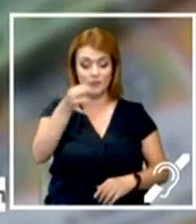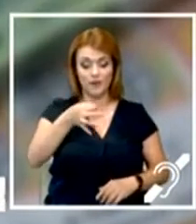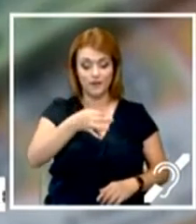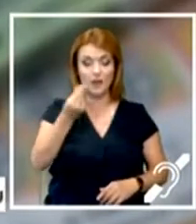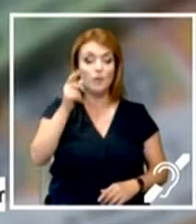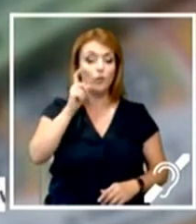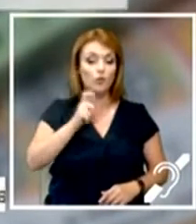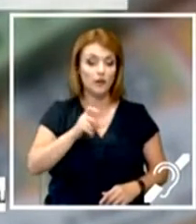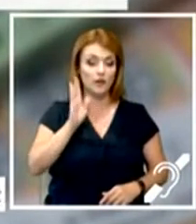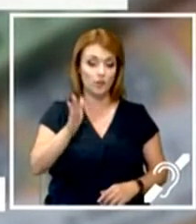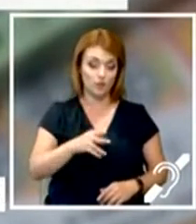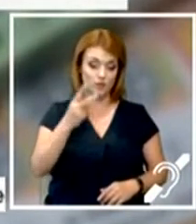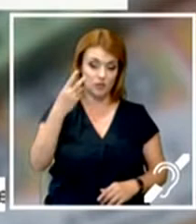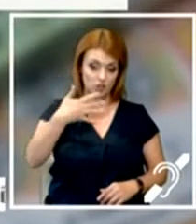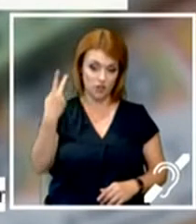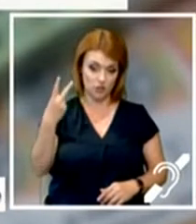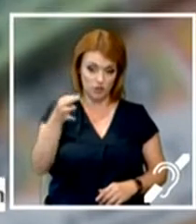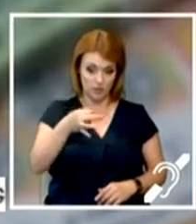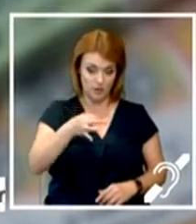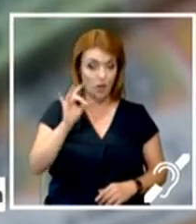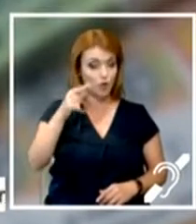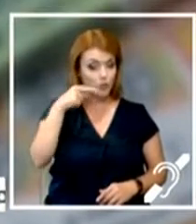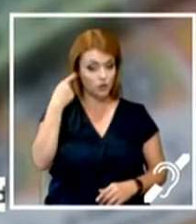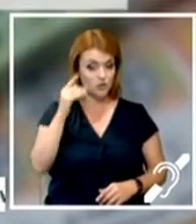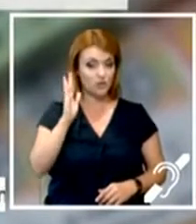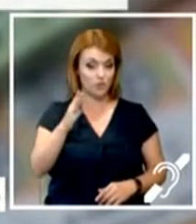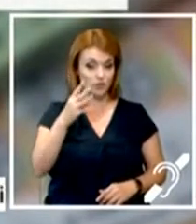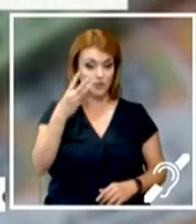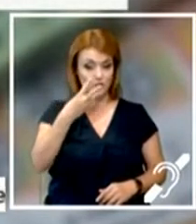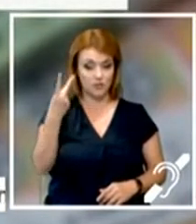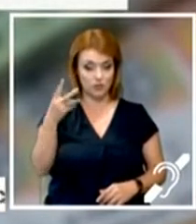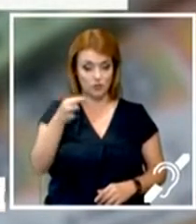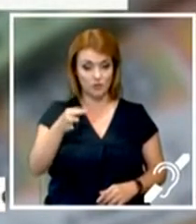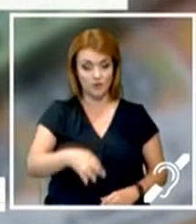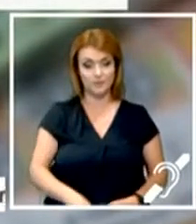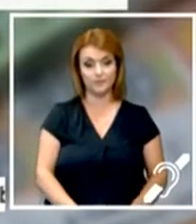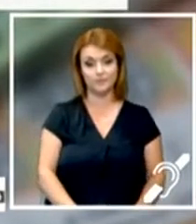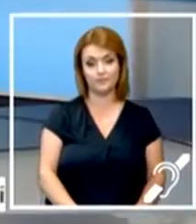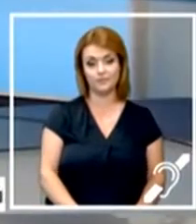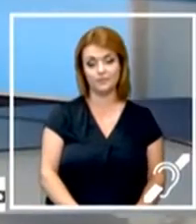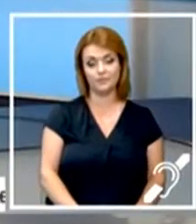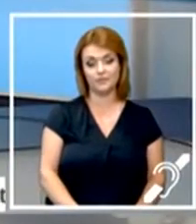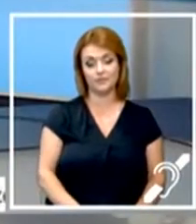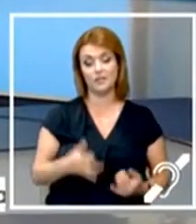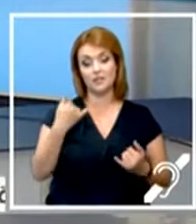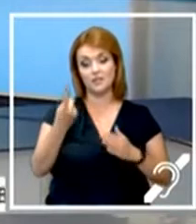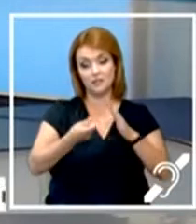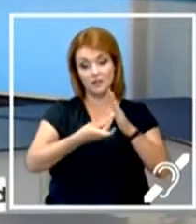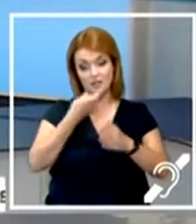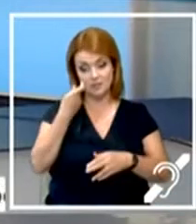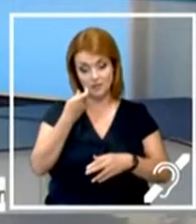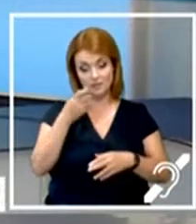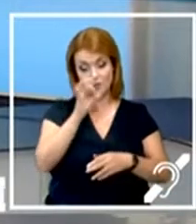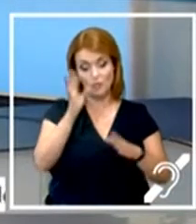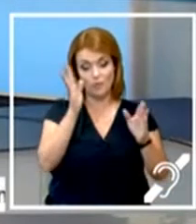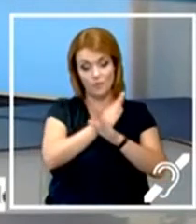bani. Hrivna ucraineană va costa 52 de bani și rubla rusească 32 de bani. După un șir de avertizări